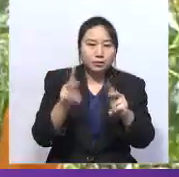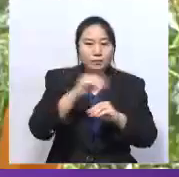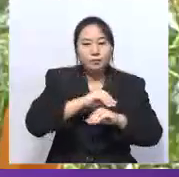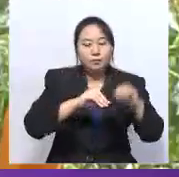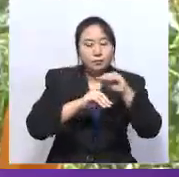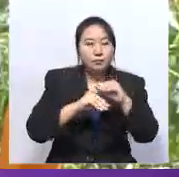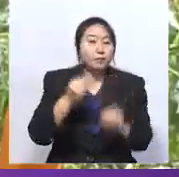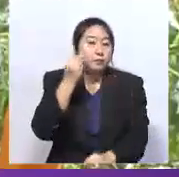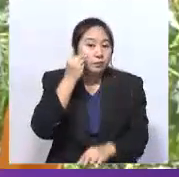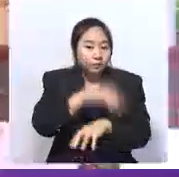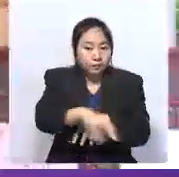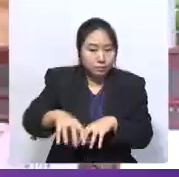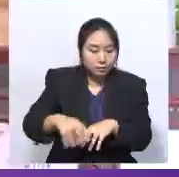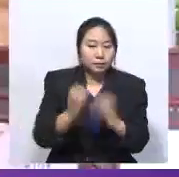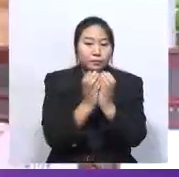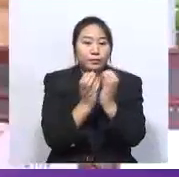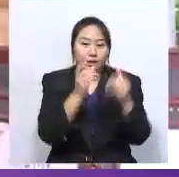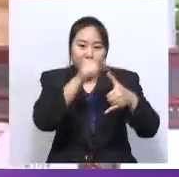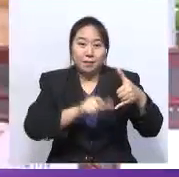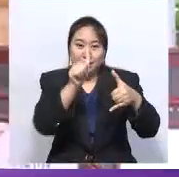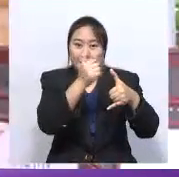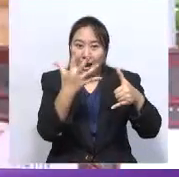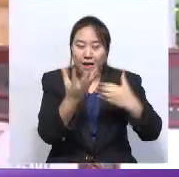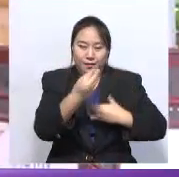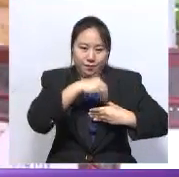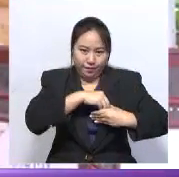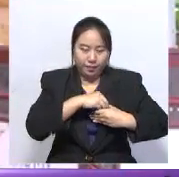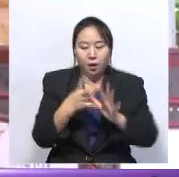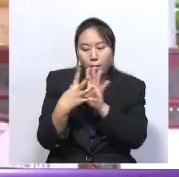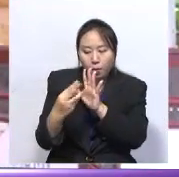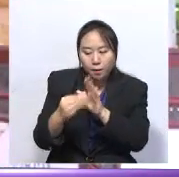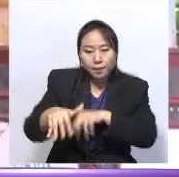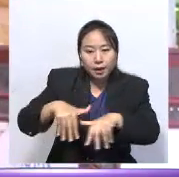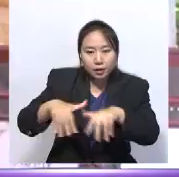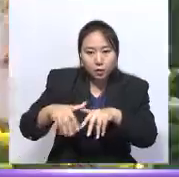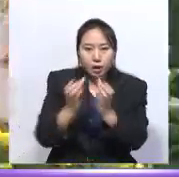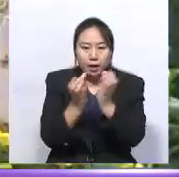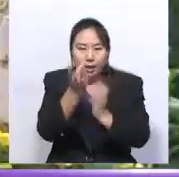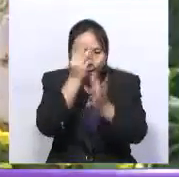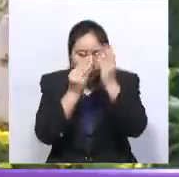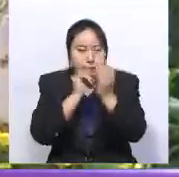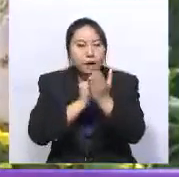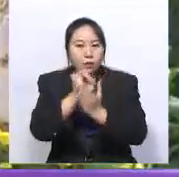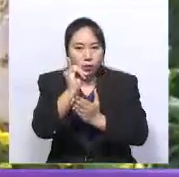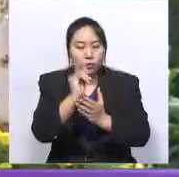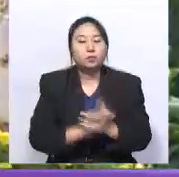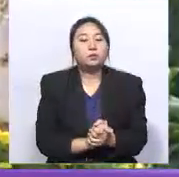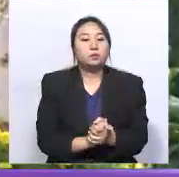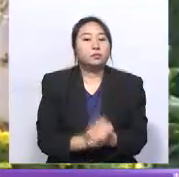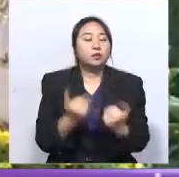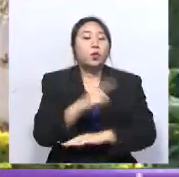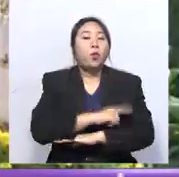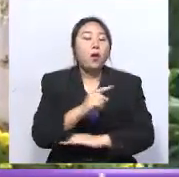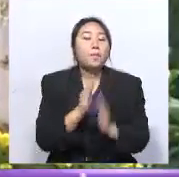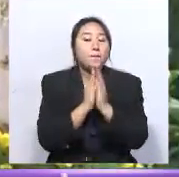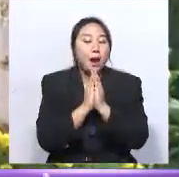านรักษาศีล5เพื่อให้ความรู้กับประชาชนสร้างความรู้ความเข้าใจในหลักธรรมที่ถูกต้องครับนอกจากนี้นะครับสำหรับวันมา